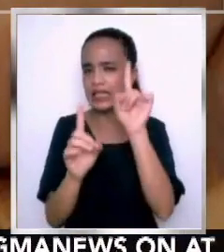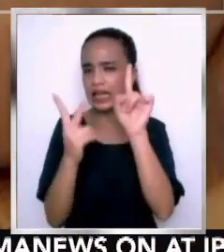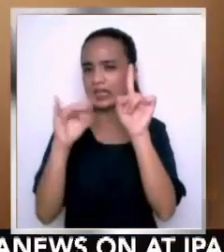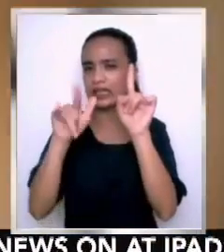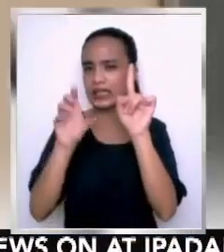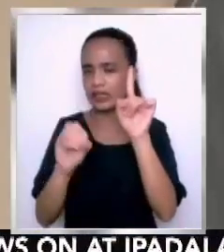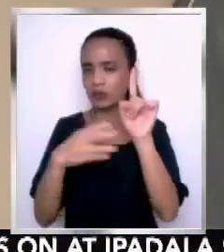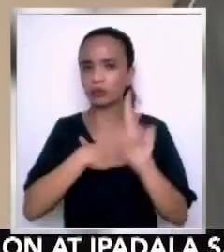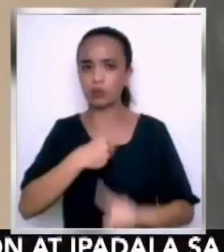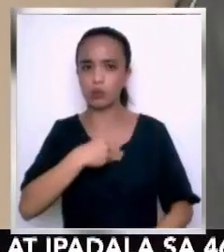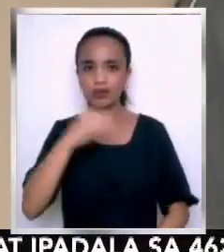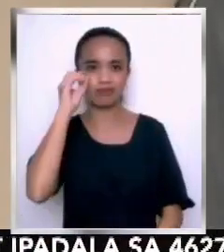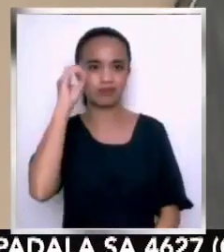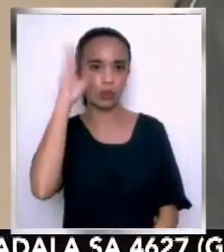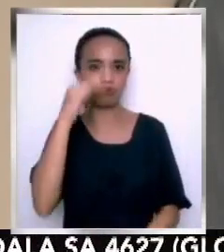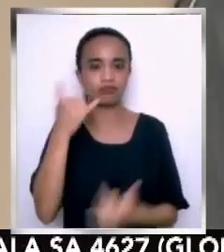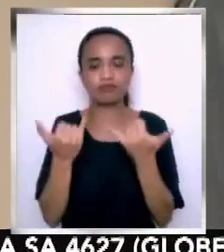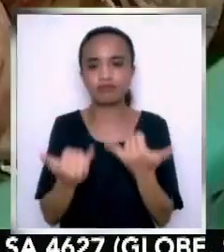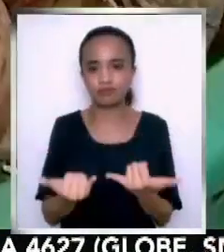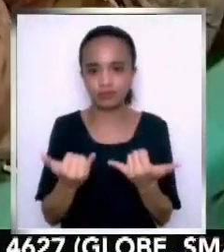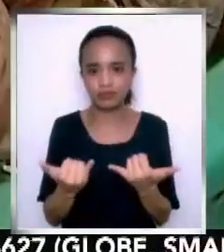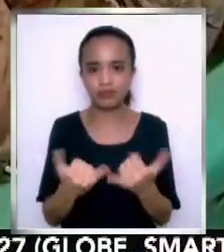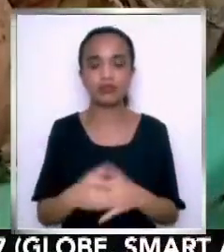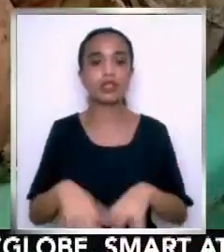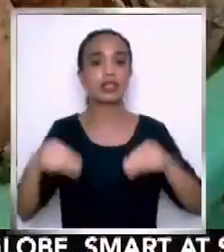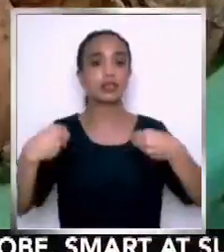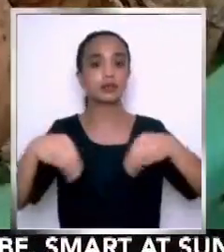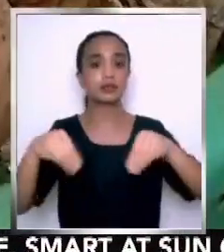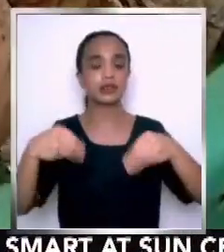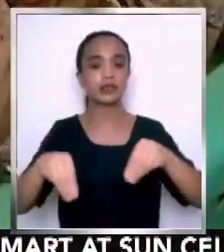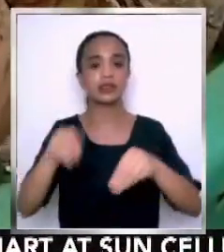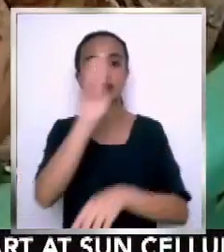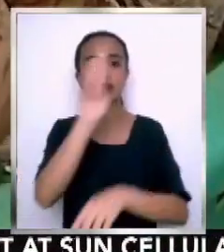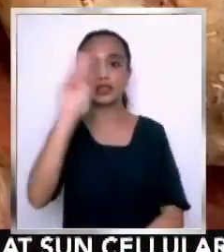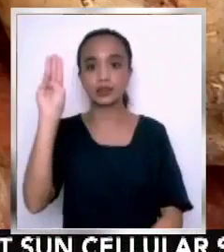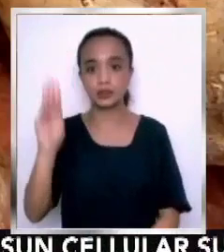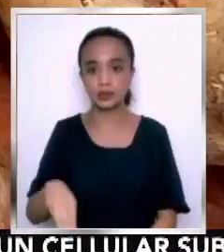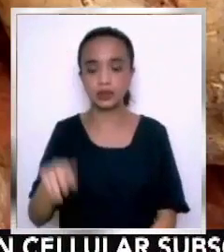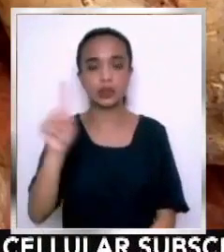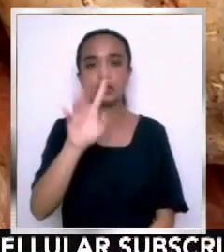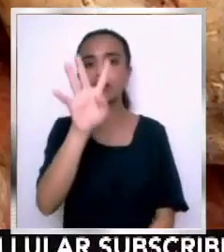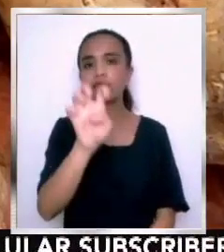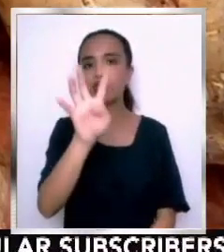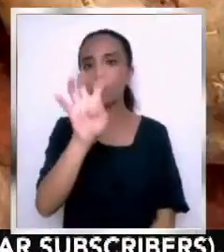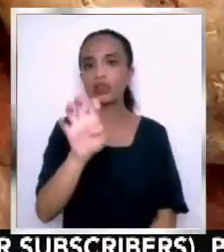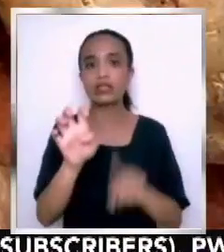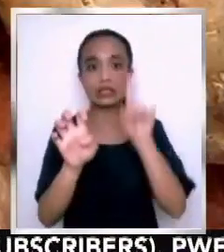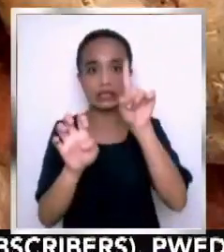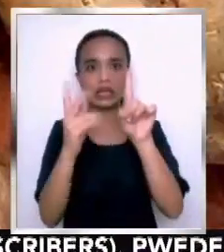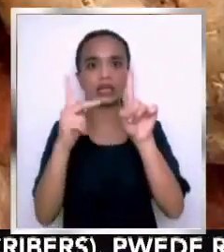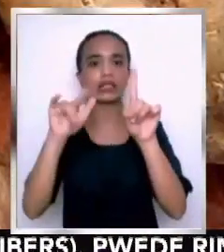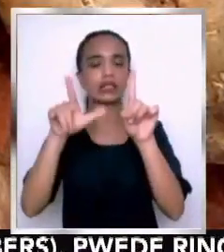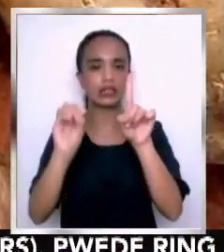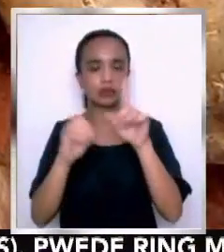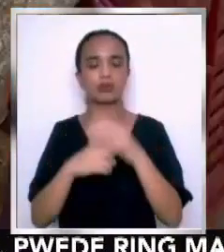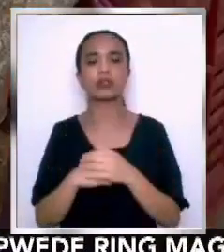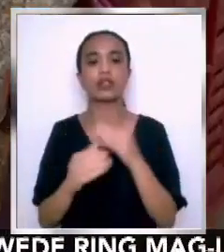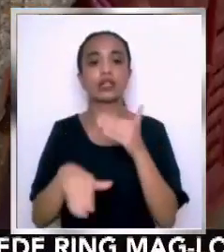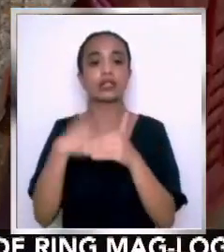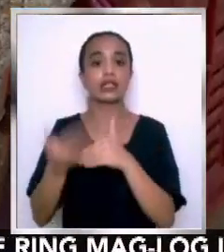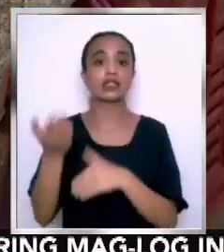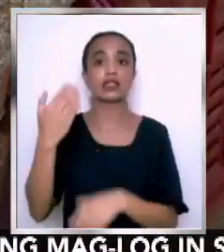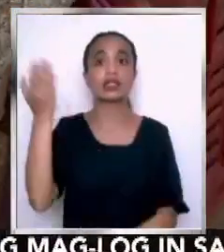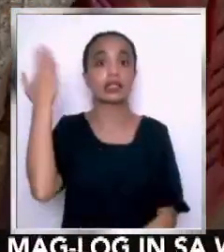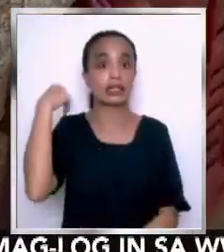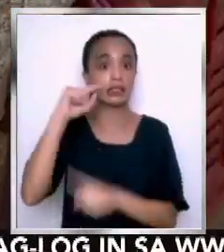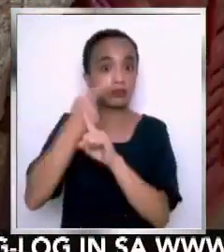ngayong araw. Sa Pretil Market sa Maynila, umabot pa sa 400 pesos ang kada kilo. Samantalang noong nakaraang buwan,